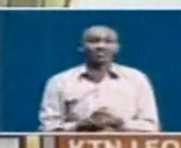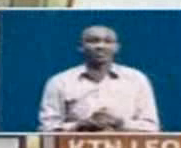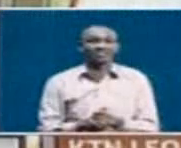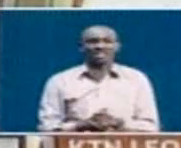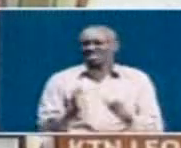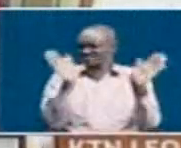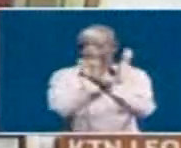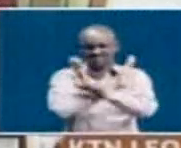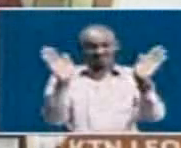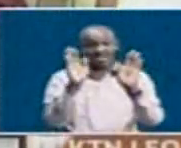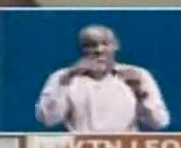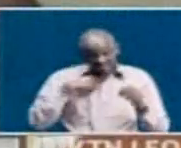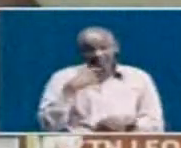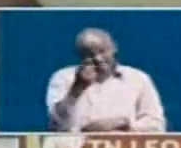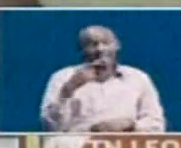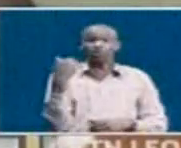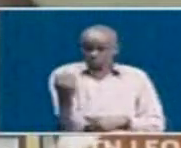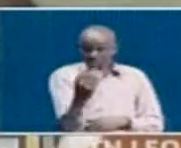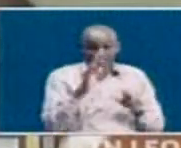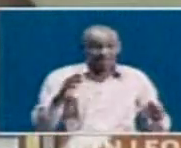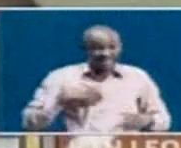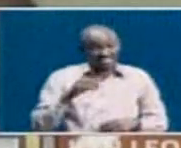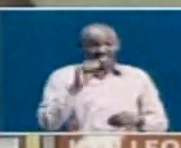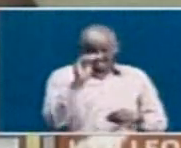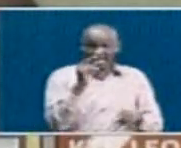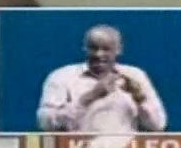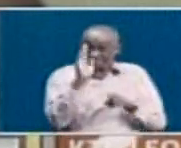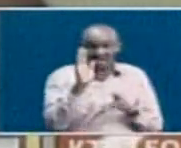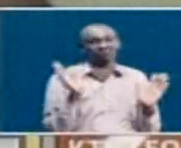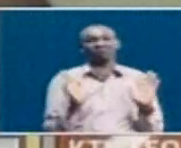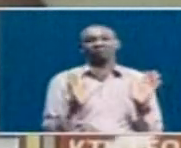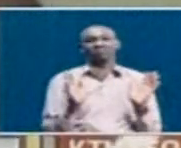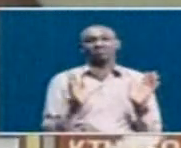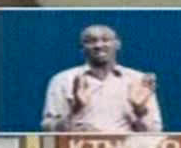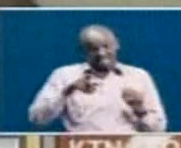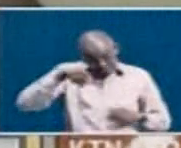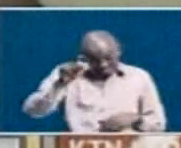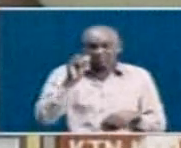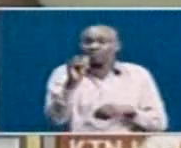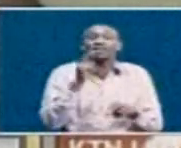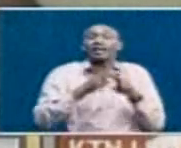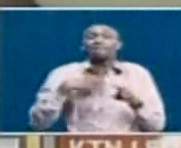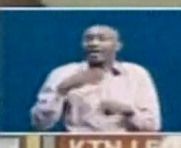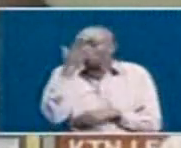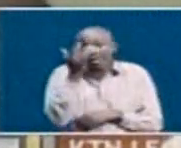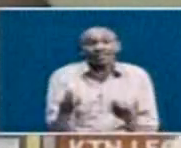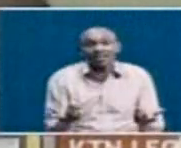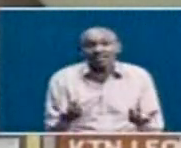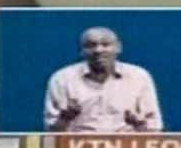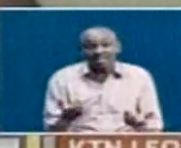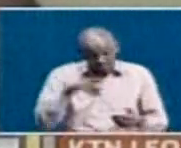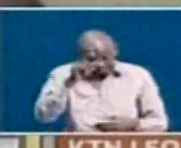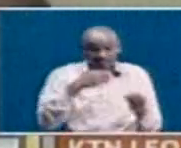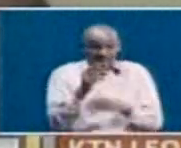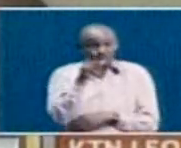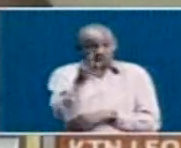Hata kidogo. Aniambie niweke ya mtoto wangu, lakini asiniambie niweke lake. Yake yeye, mbona hajaniandika mimi? Yeye mwanaume